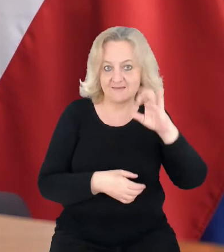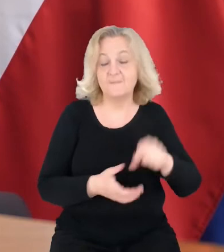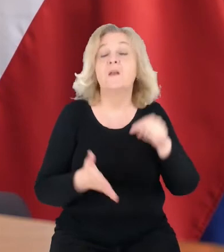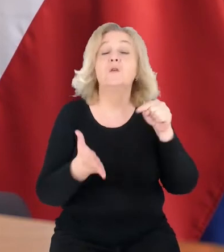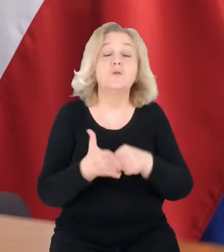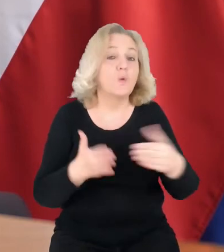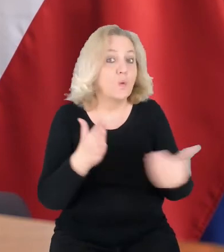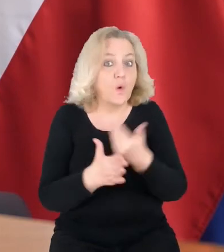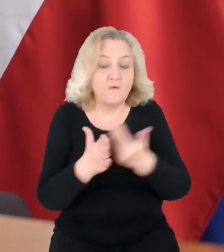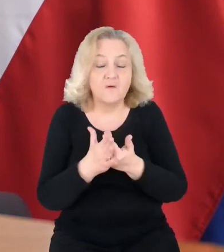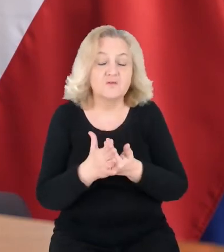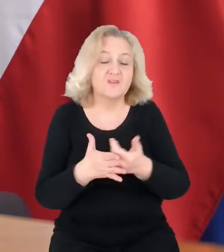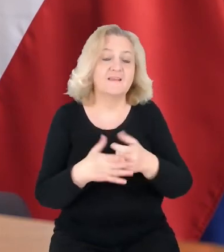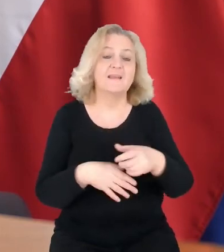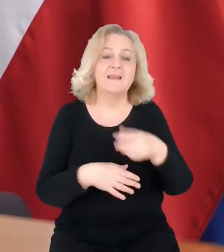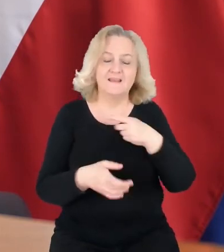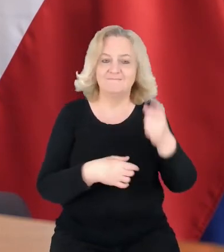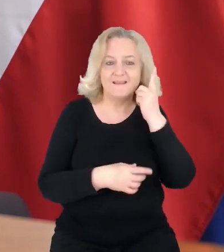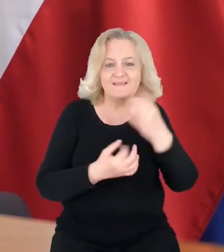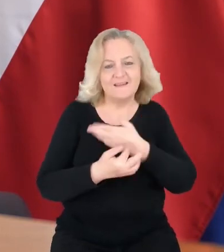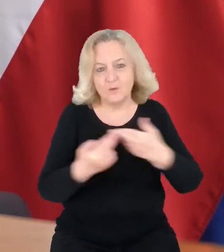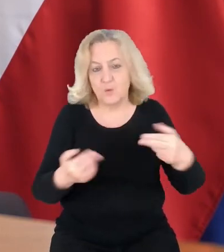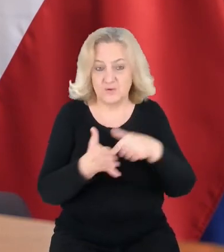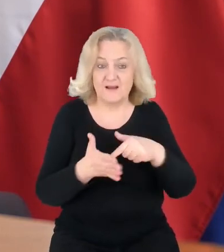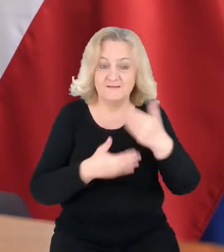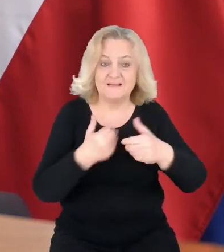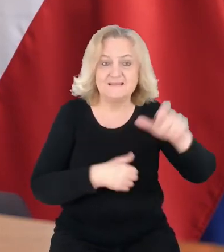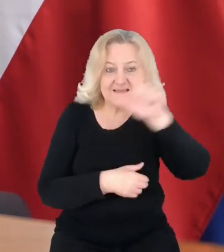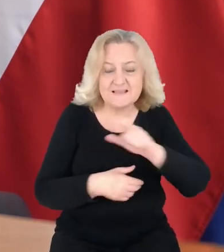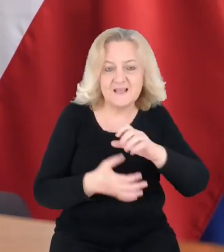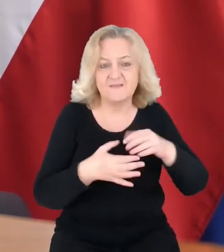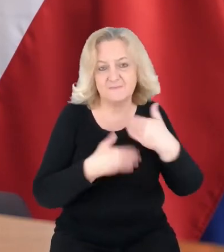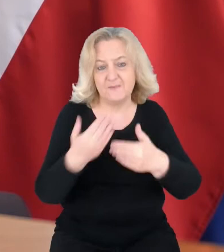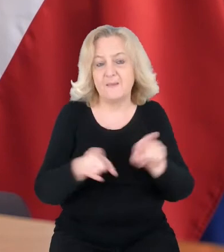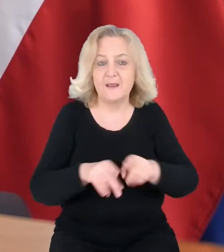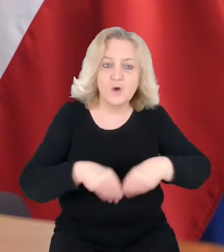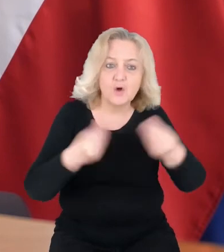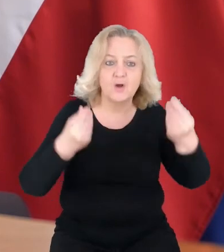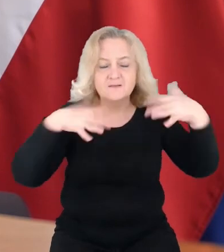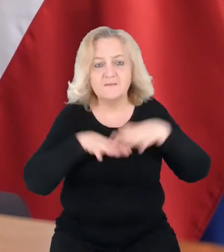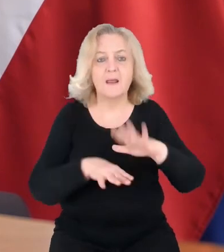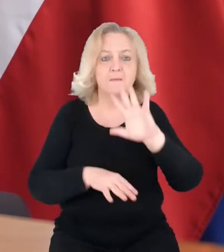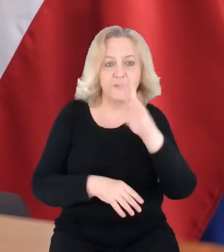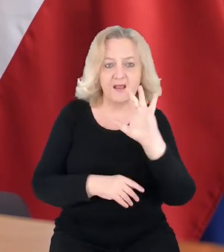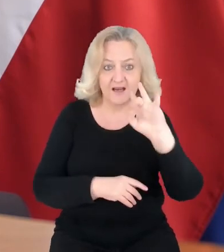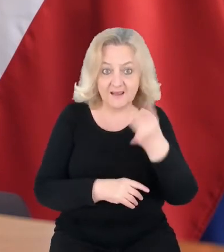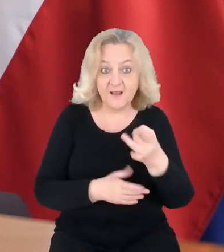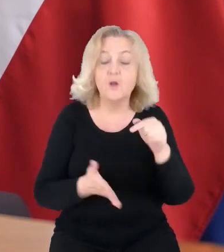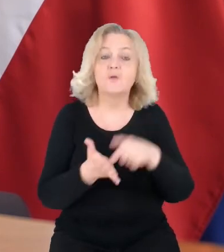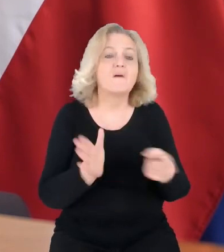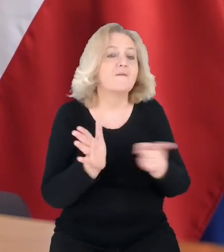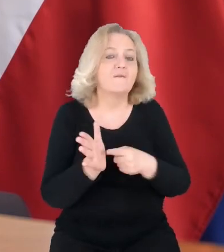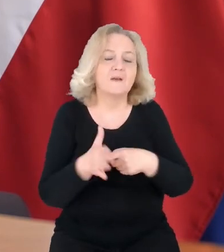infrastruktura teleinformatyczna związana z postępującą cyfryzacją i rozwojem sieci 5G wymaga